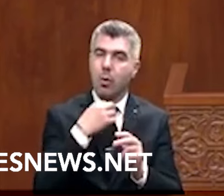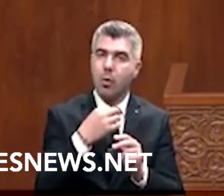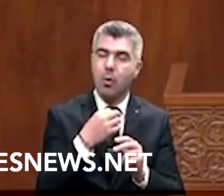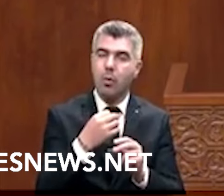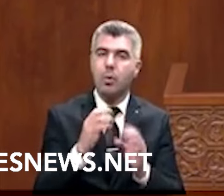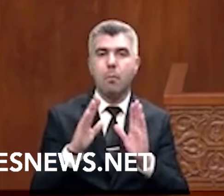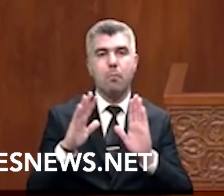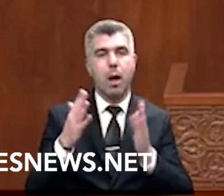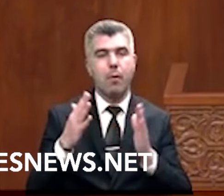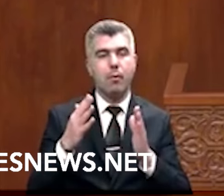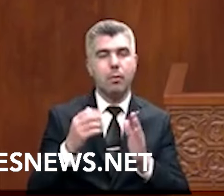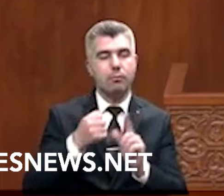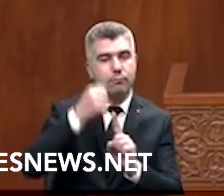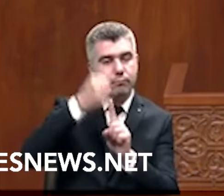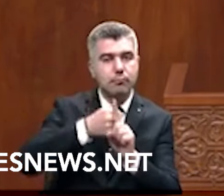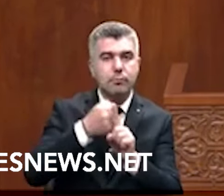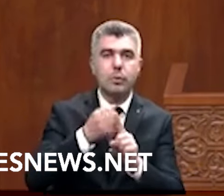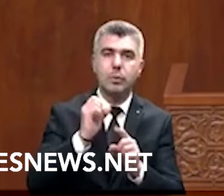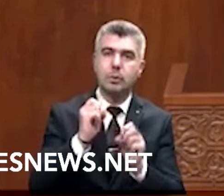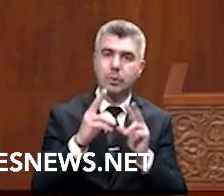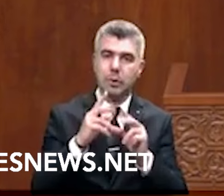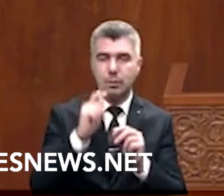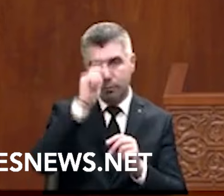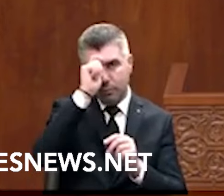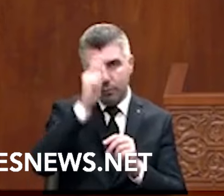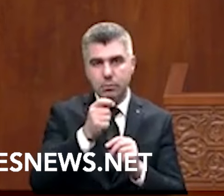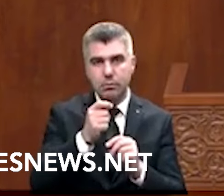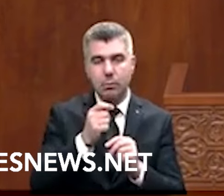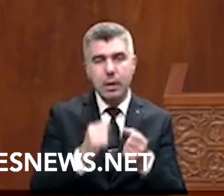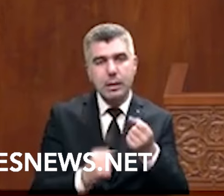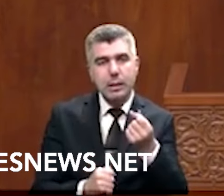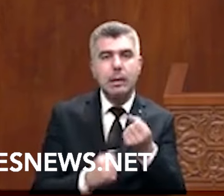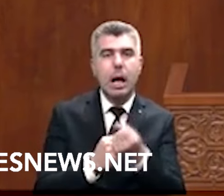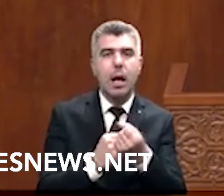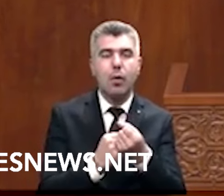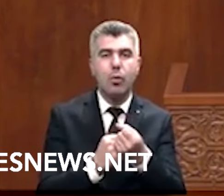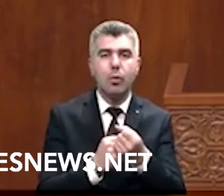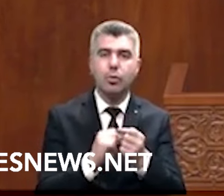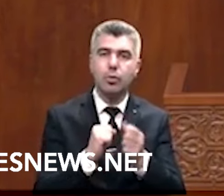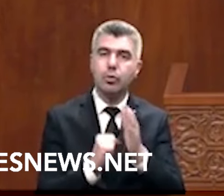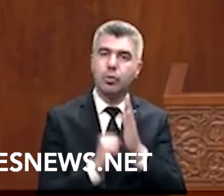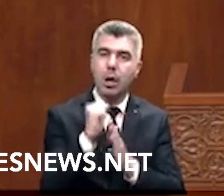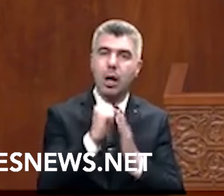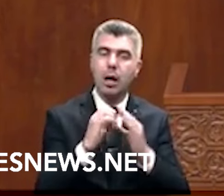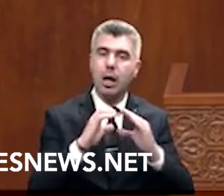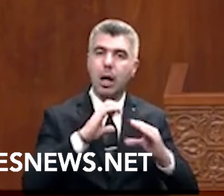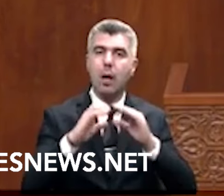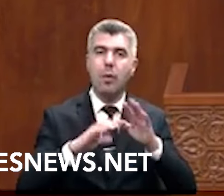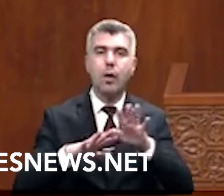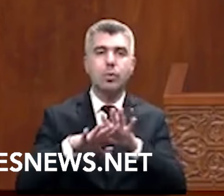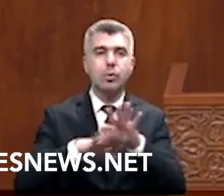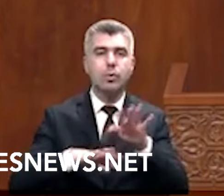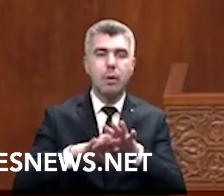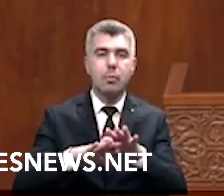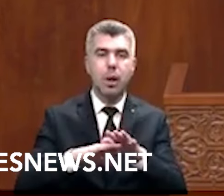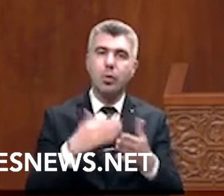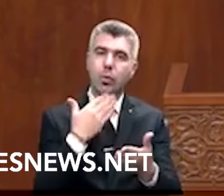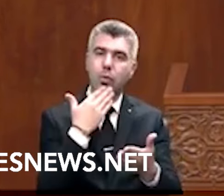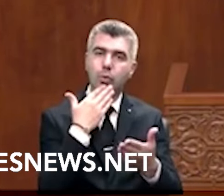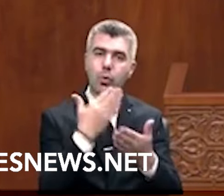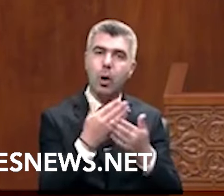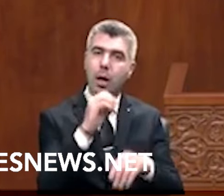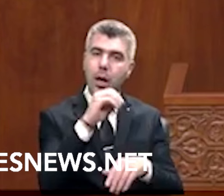للتنويه بمجهوداتها وتعاونها المثمر لانجاح الحوار الاجتماعي بكل مسؤوليه والشكر موصول